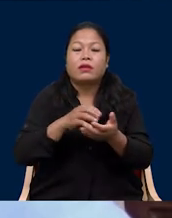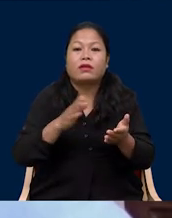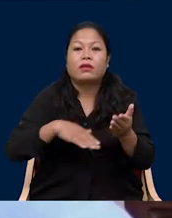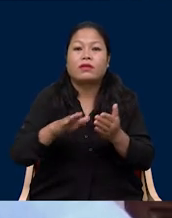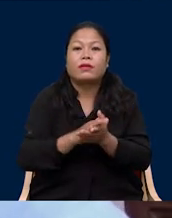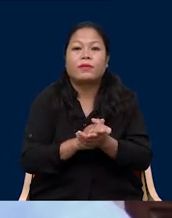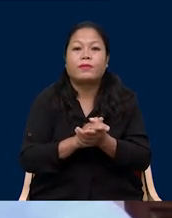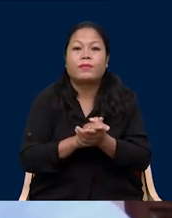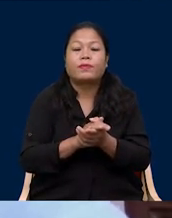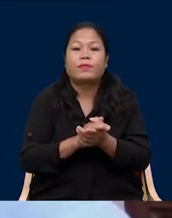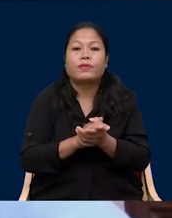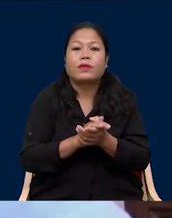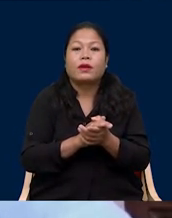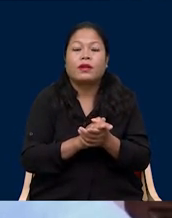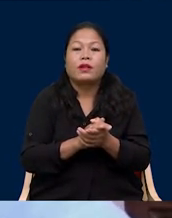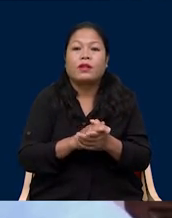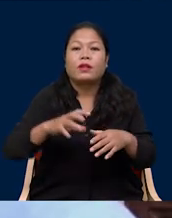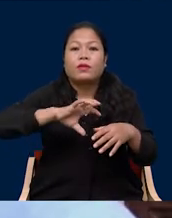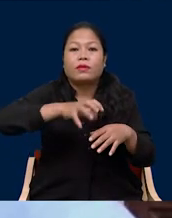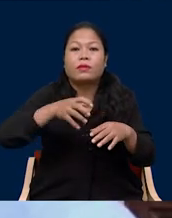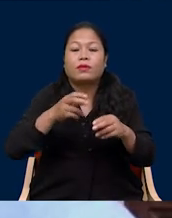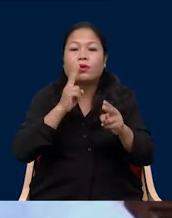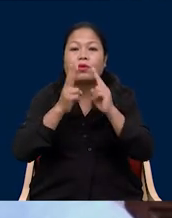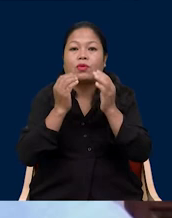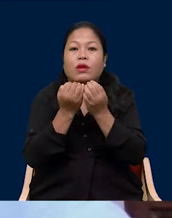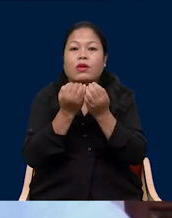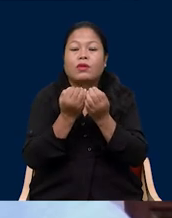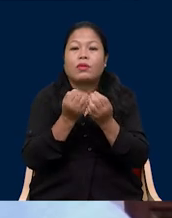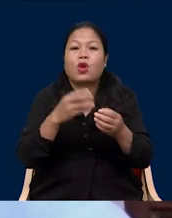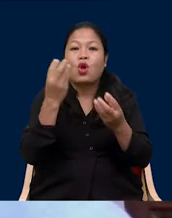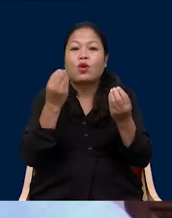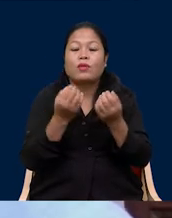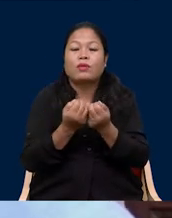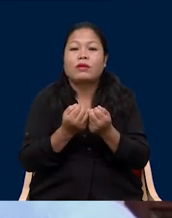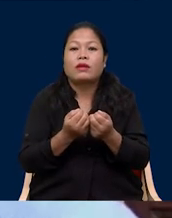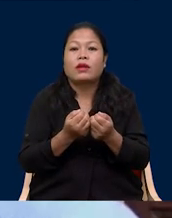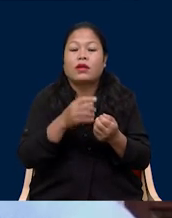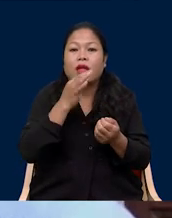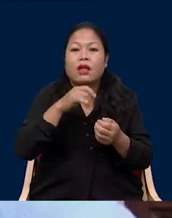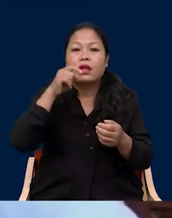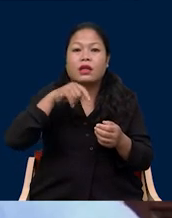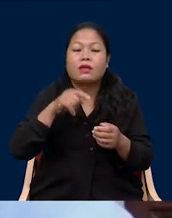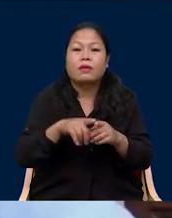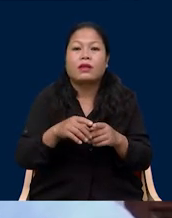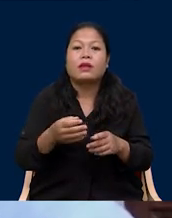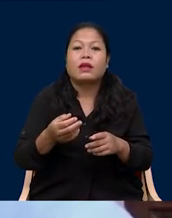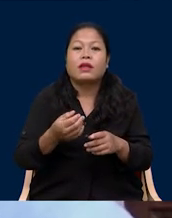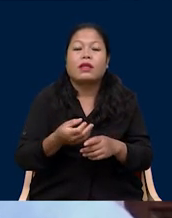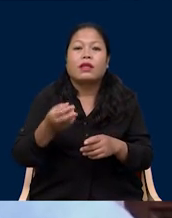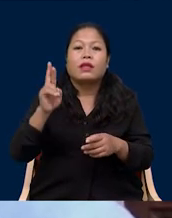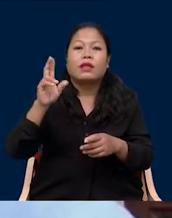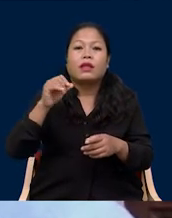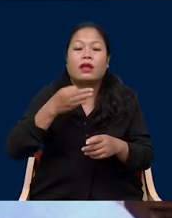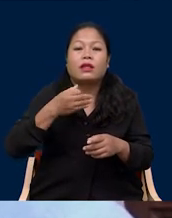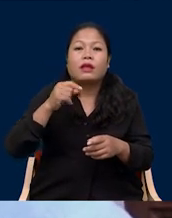तरमा स्तरमा पनि हामी गरौँ अथवा प्रोभिन्स लेभलमा पनि हामी कुरा गऱ्यौँ भने चाहिँ एकदम कम देखिन्छ। र लकी एटलिस्ट हामीलाई यसपालि चाहिँ राधा